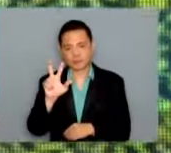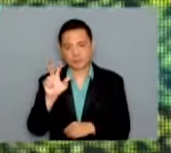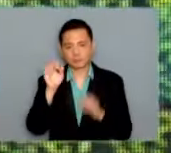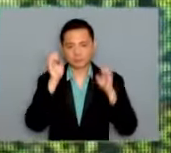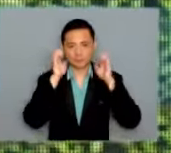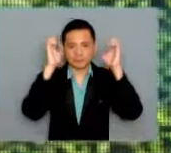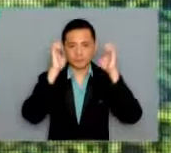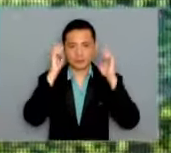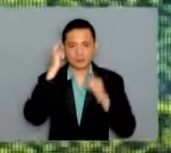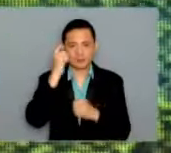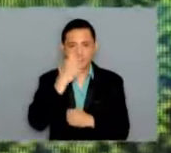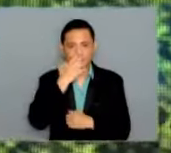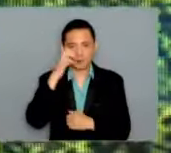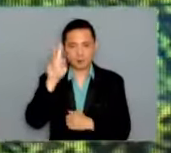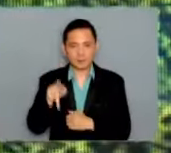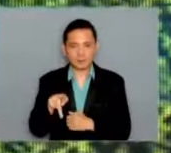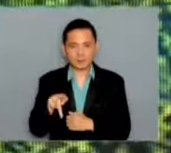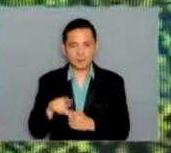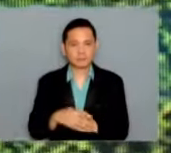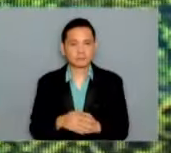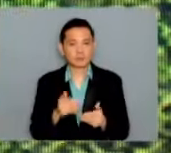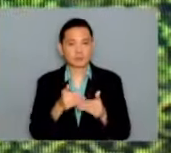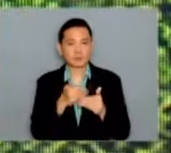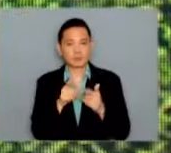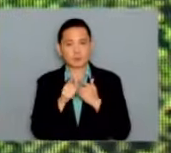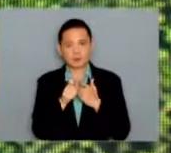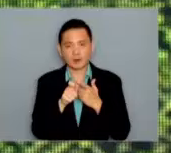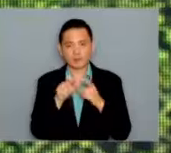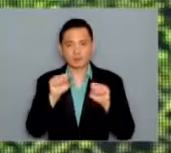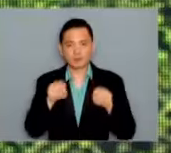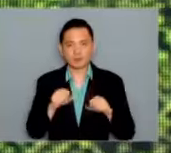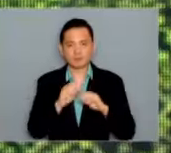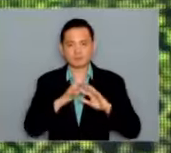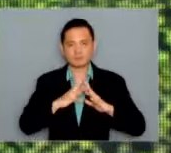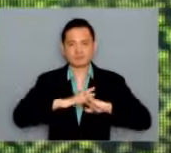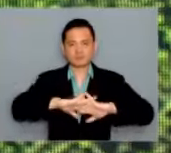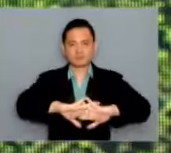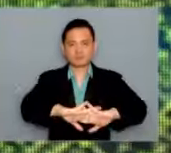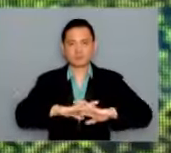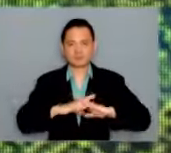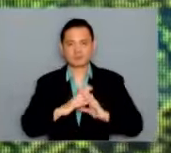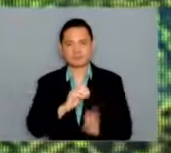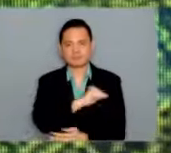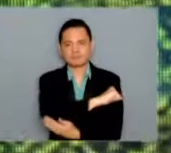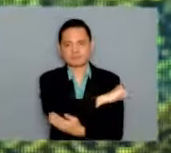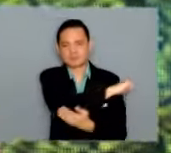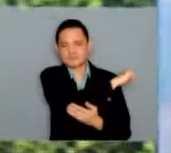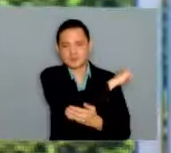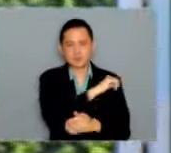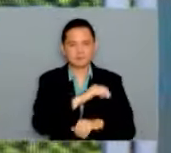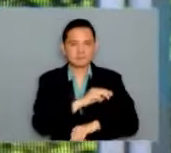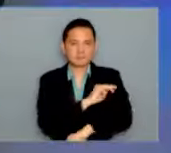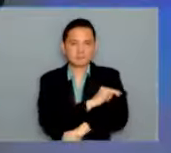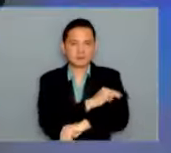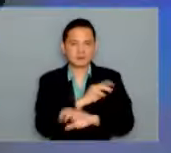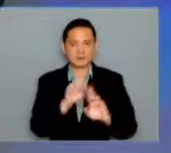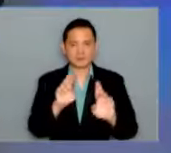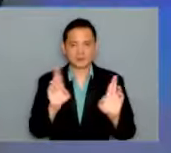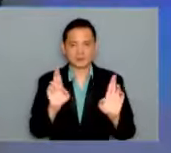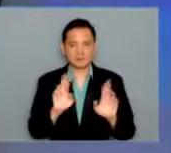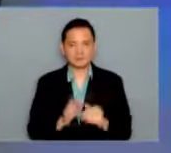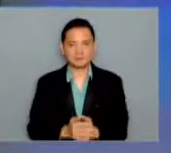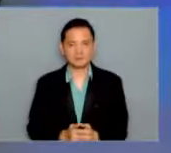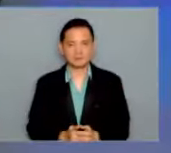ka tatakbo. Importante na ma-prepare natin yung muscle natin para hindi tayo ma-injure. Gagawin natin na nakahilis. Yes! Ano lang naman, hindi lang naman